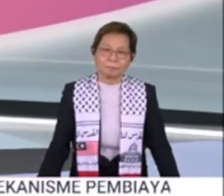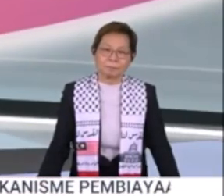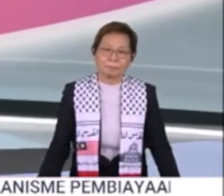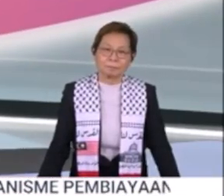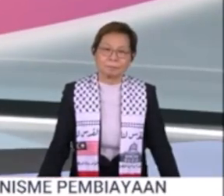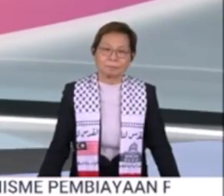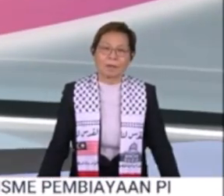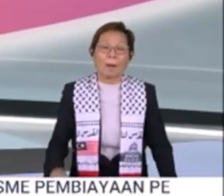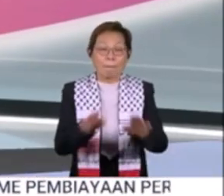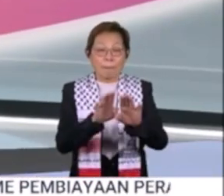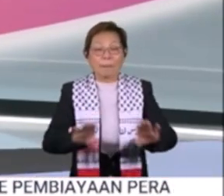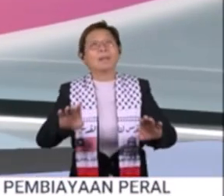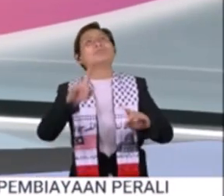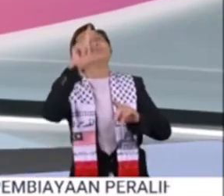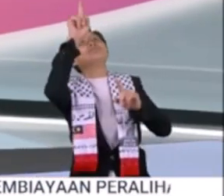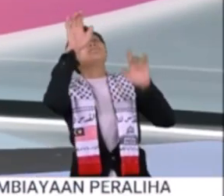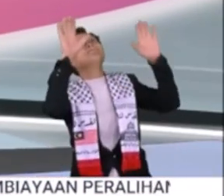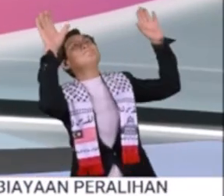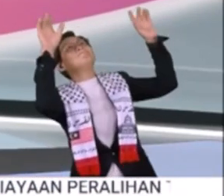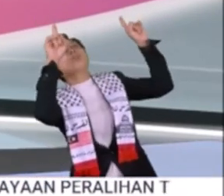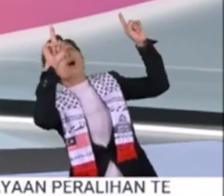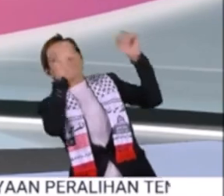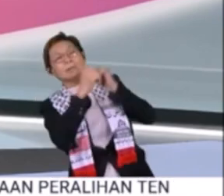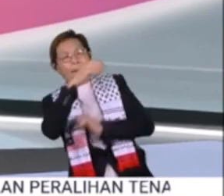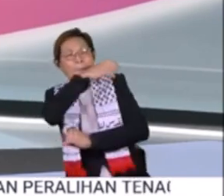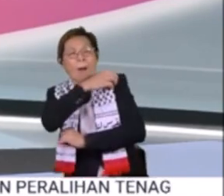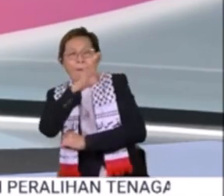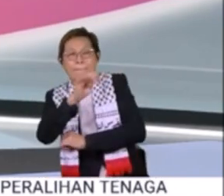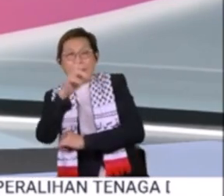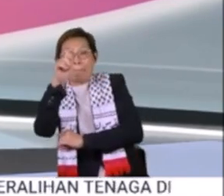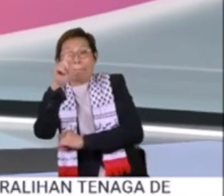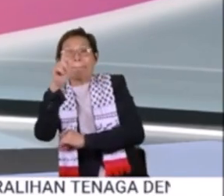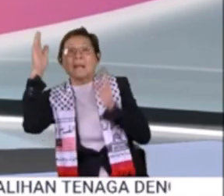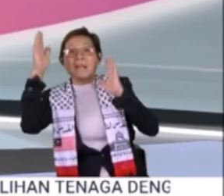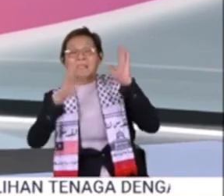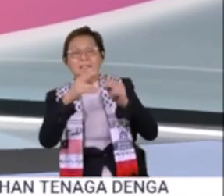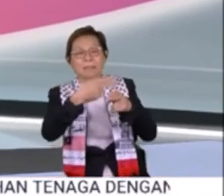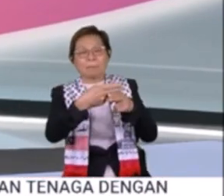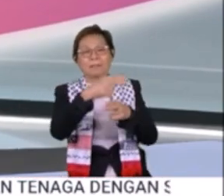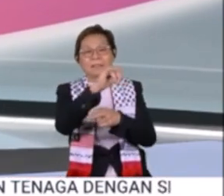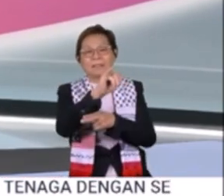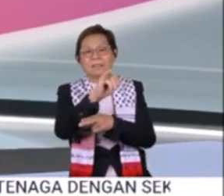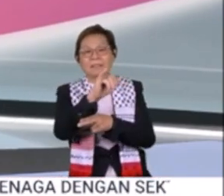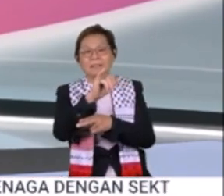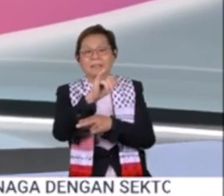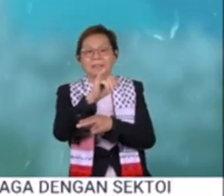Seterusnya, kita ikuti perkembangan cuaca seluruh negara bersama pegawai Map Malaysia, Izwan Pilus.